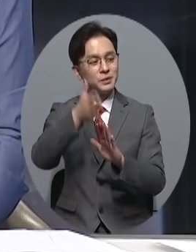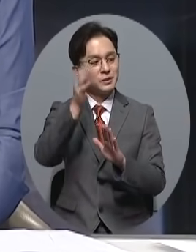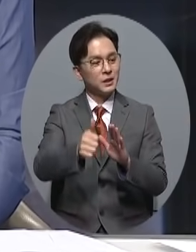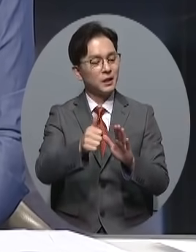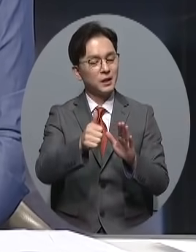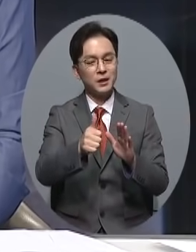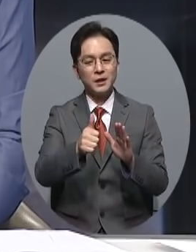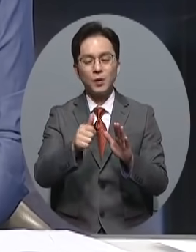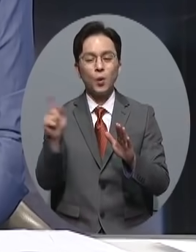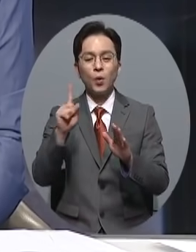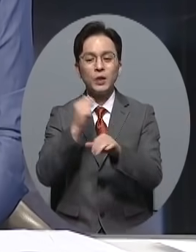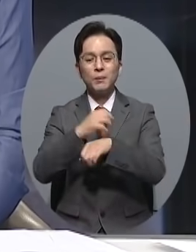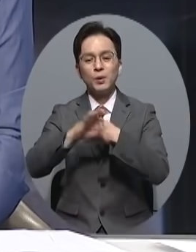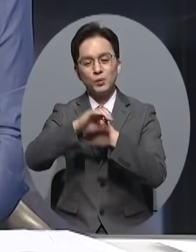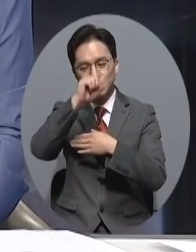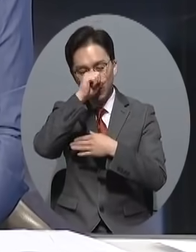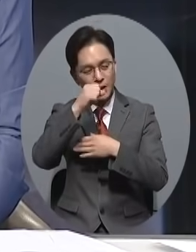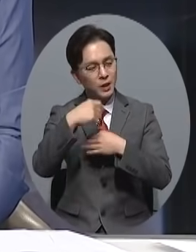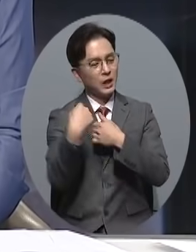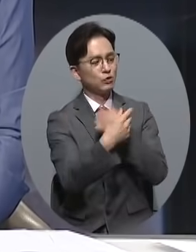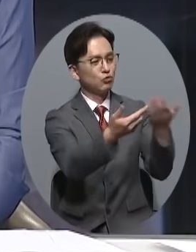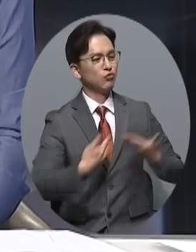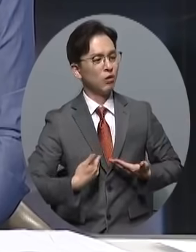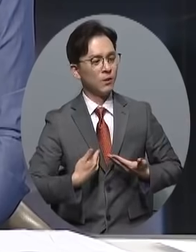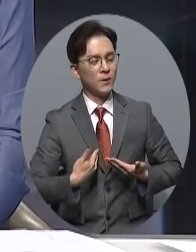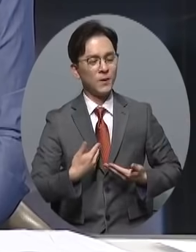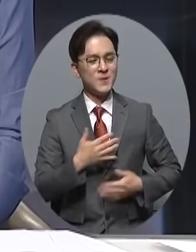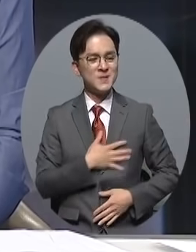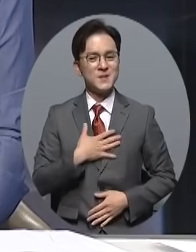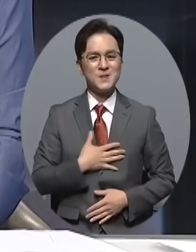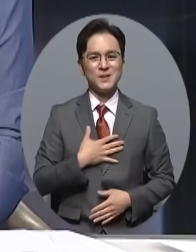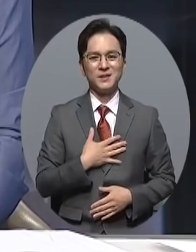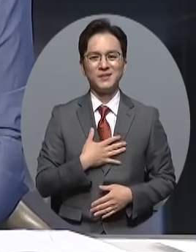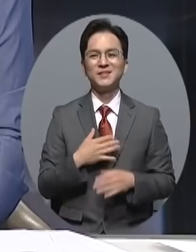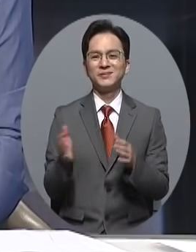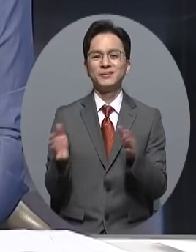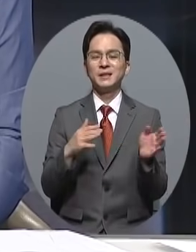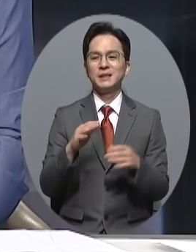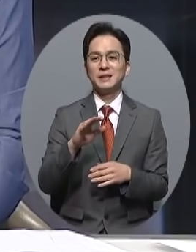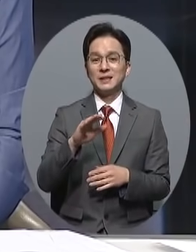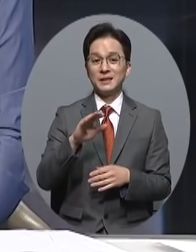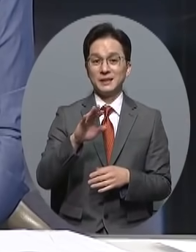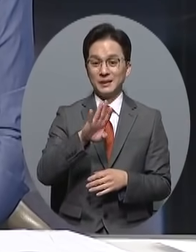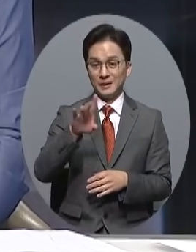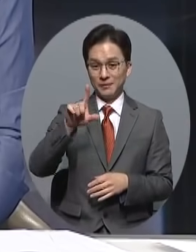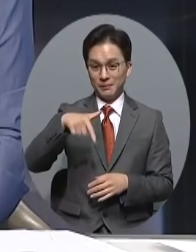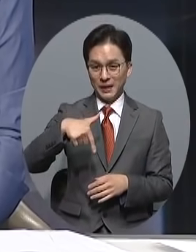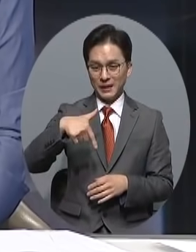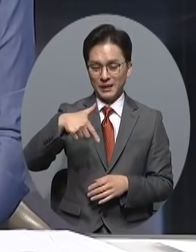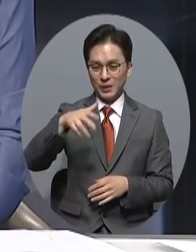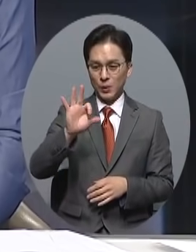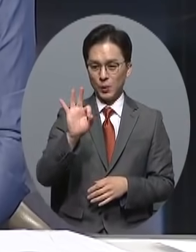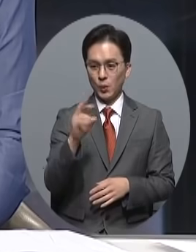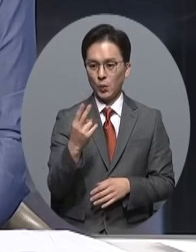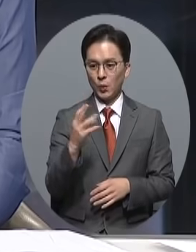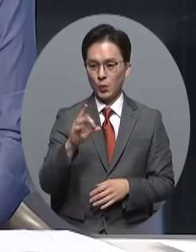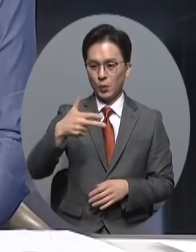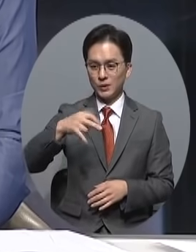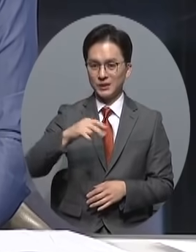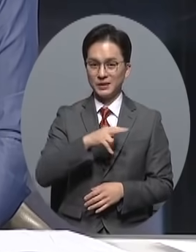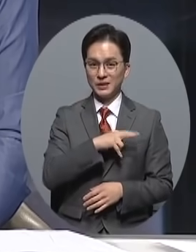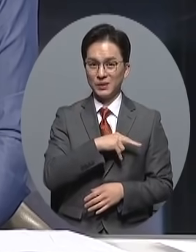입장에서 말하기는 참 어려울 것 같습니다. 자, 박 의원은요. 대장동 의혹 썩은 악취의 비유를 했습니다.